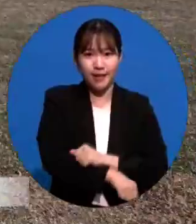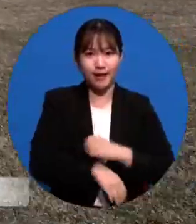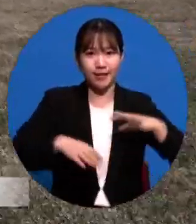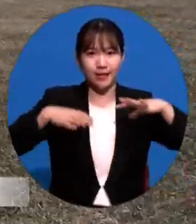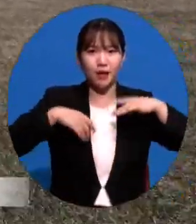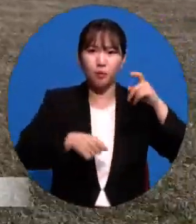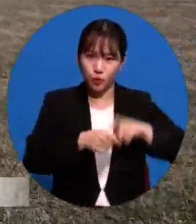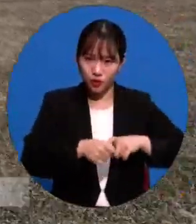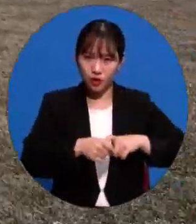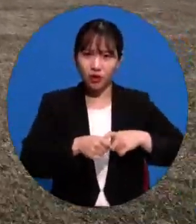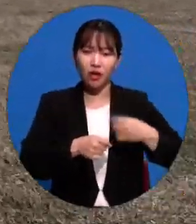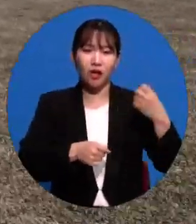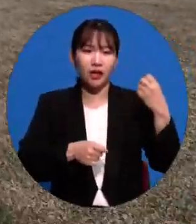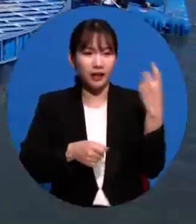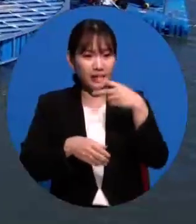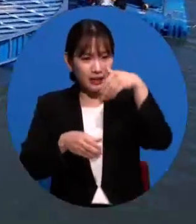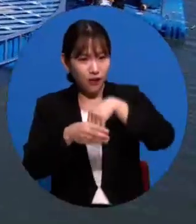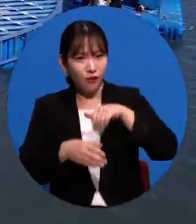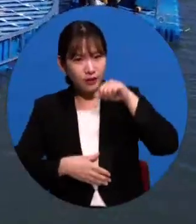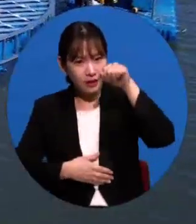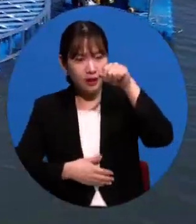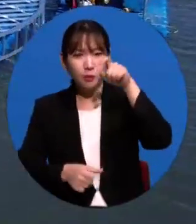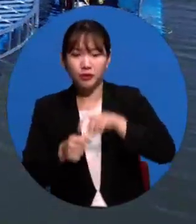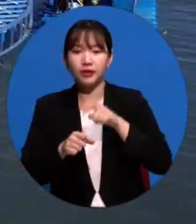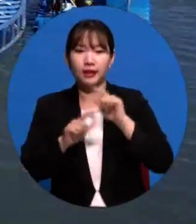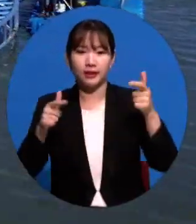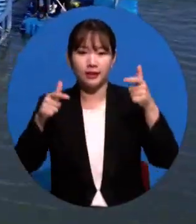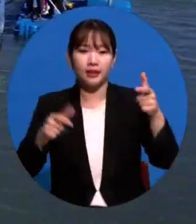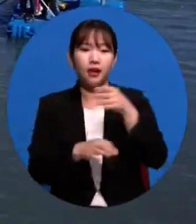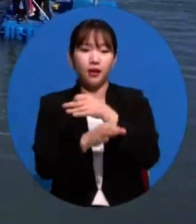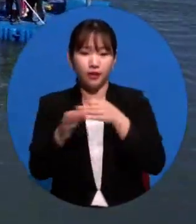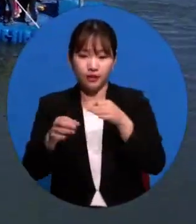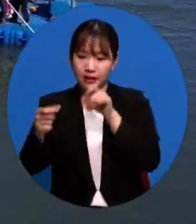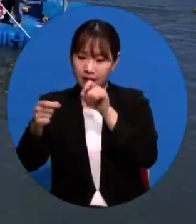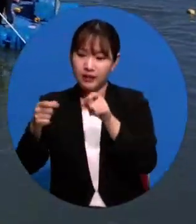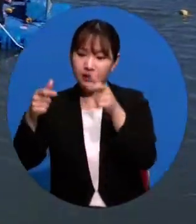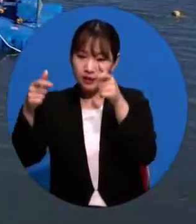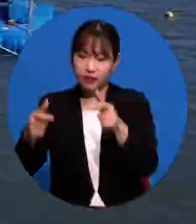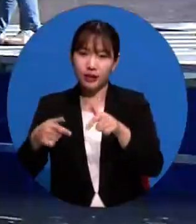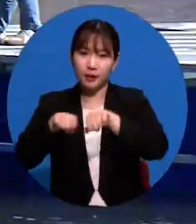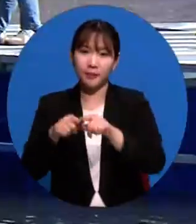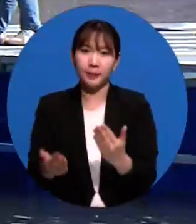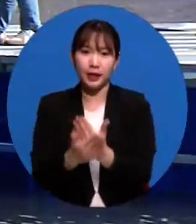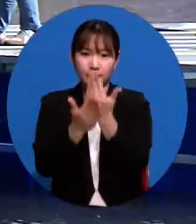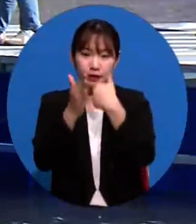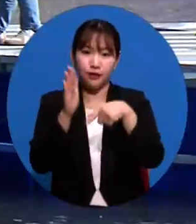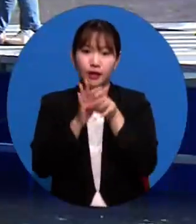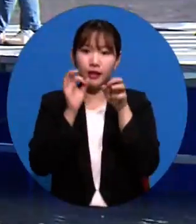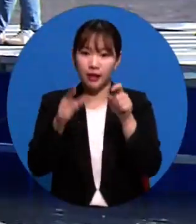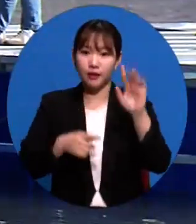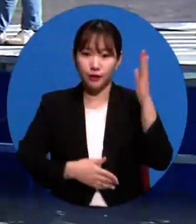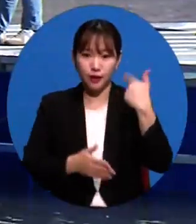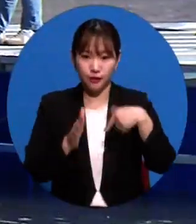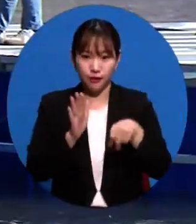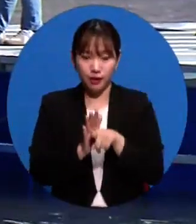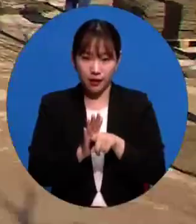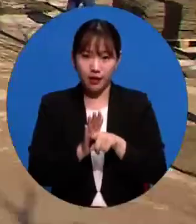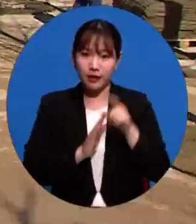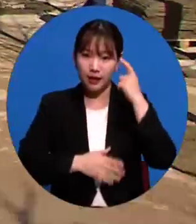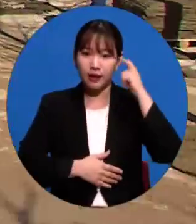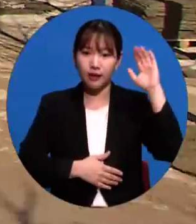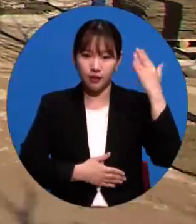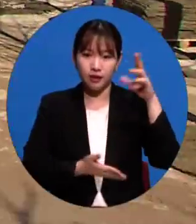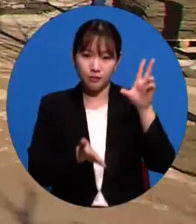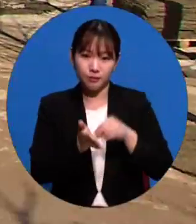축적이나 재선의 목적으로가 아닌 지역 경제와 인근 지역의 동반 성장을 위한 계기가 될 수 있도록 접근해야